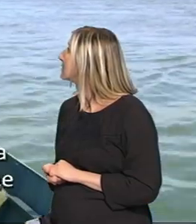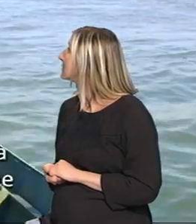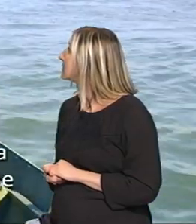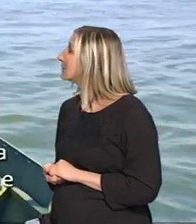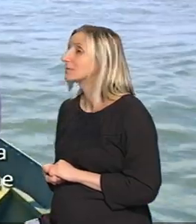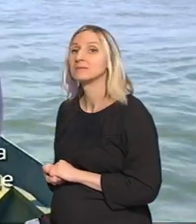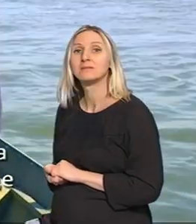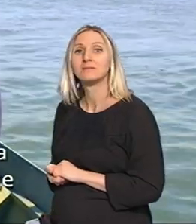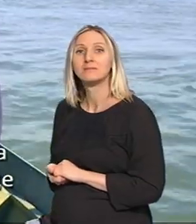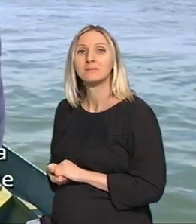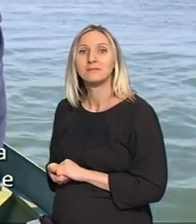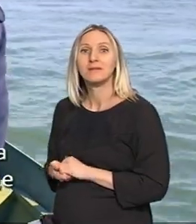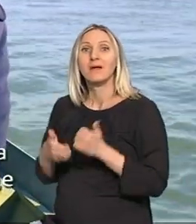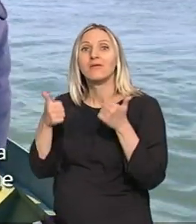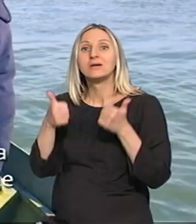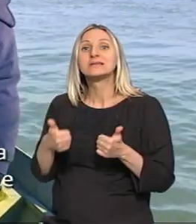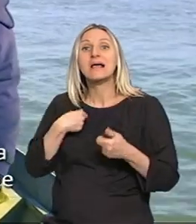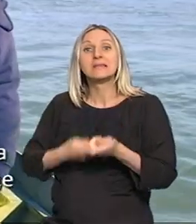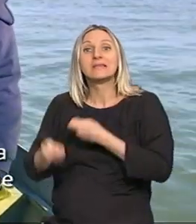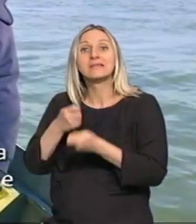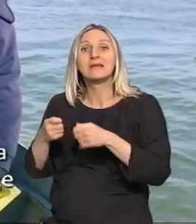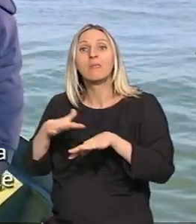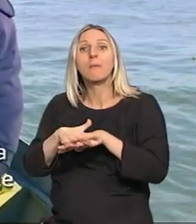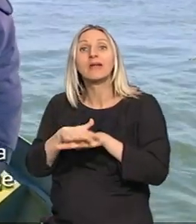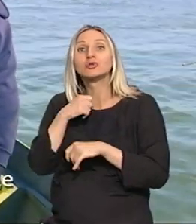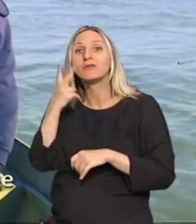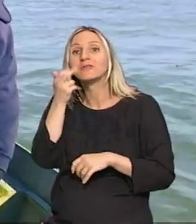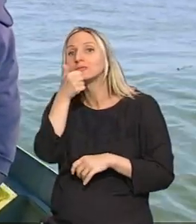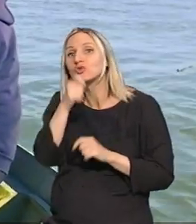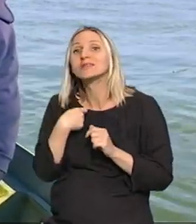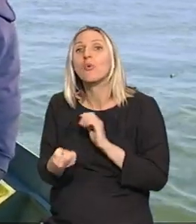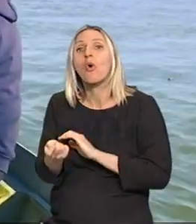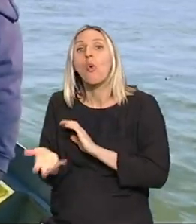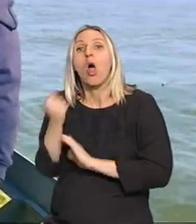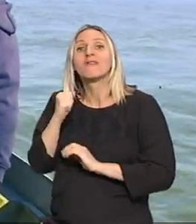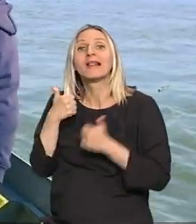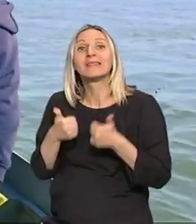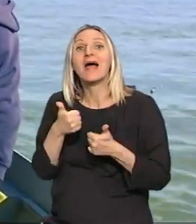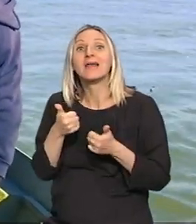Da dižemo mreže, da vidimo danas šta smo ulovili, kakve smo sreće.